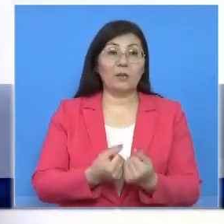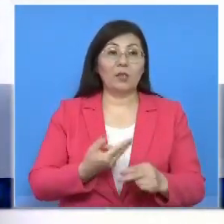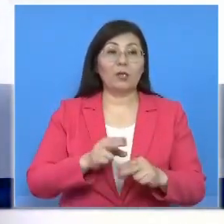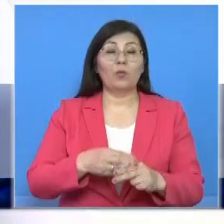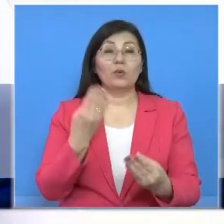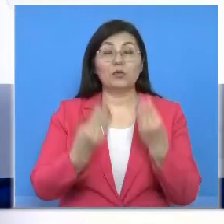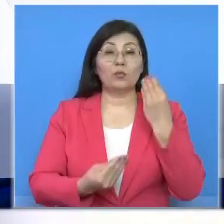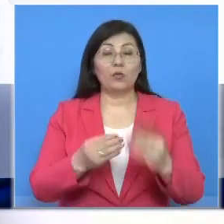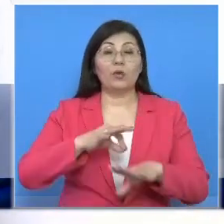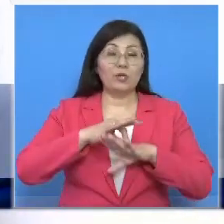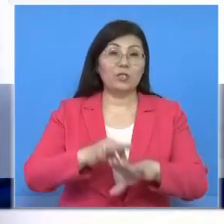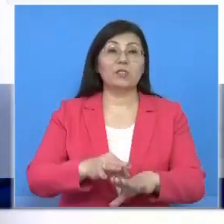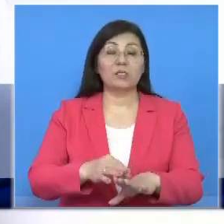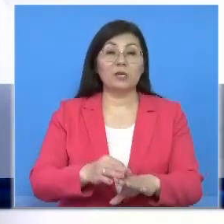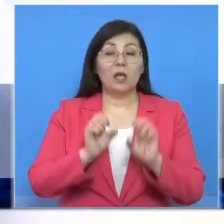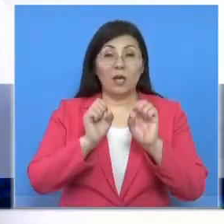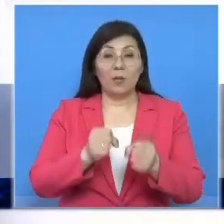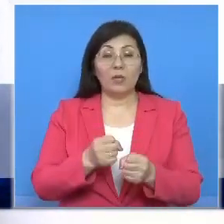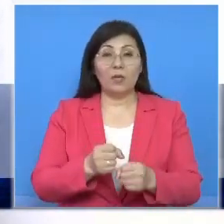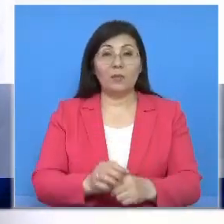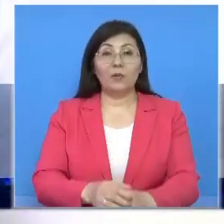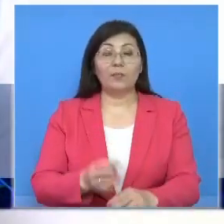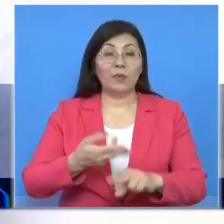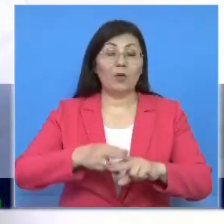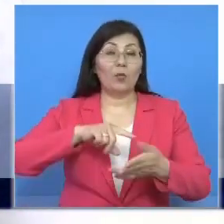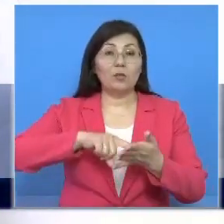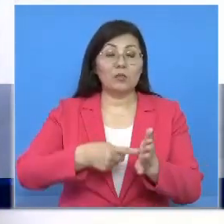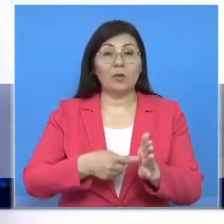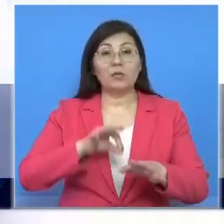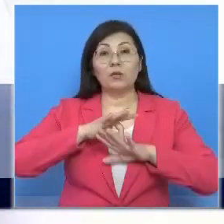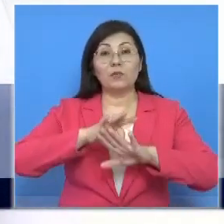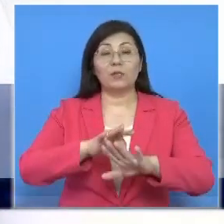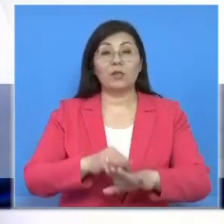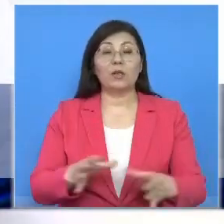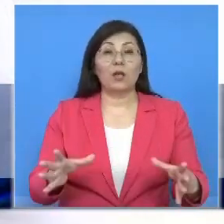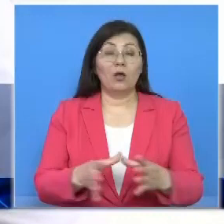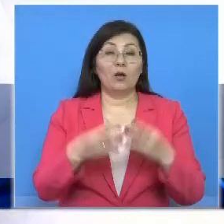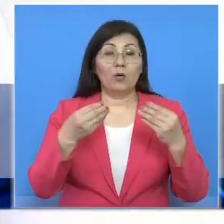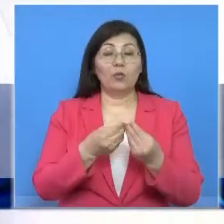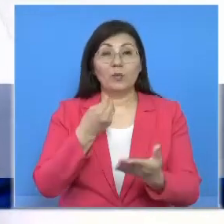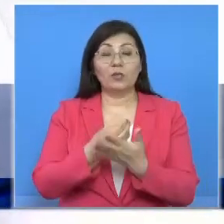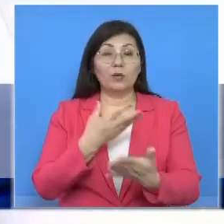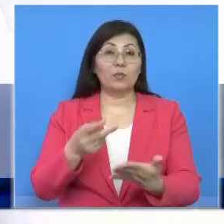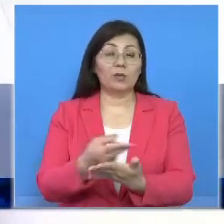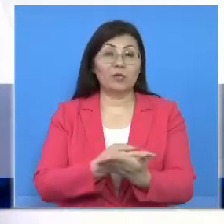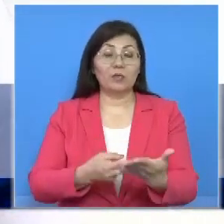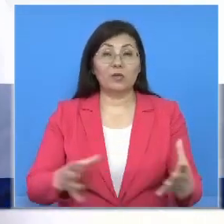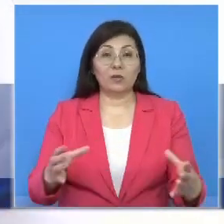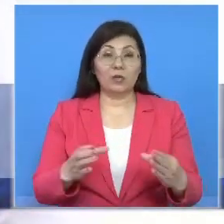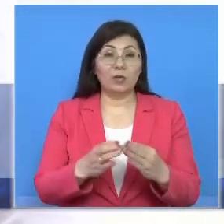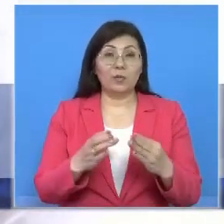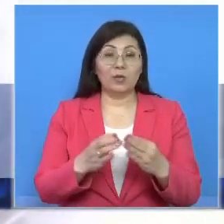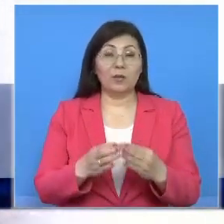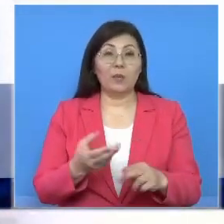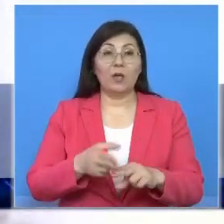ойын жеткізе ала ма? Сол мақсатта осы тренингті жүргізіп жатырмыз. Отбасы құндылықтарын суреттерін салу, яғни топтасып бәрі бірігіп, тек